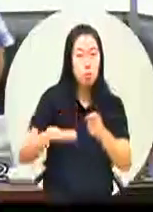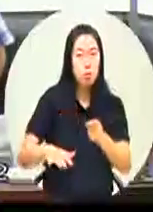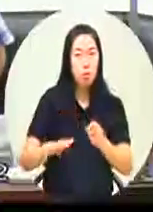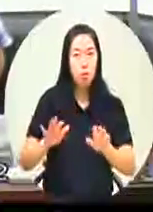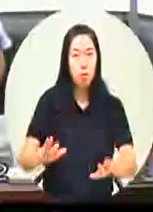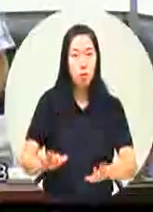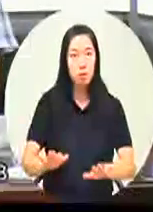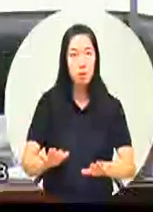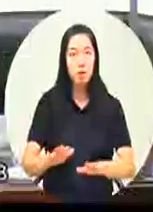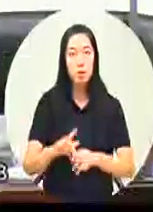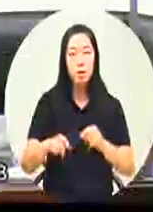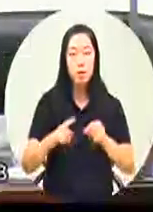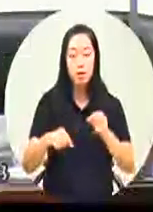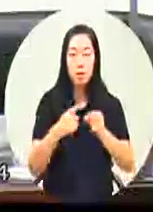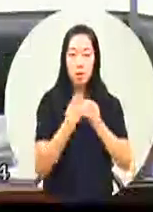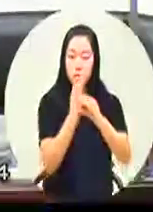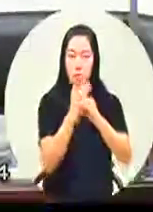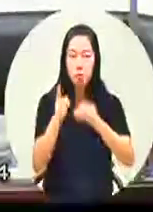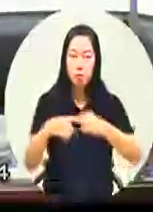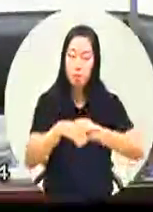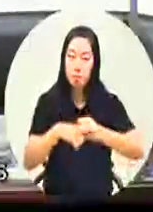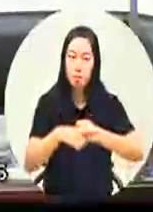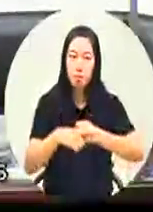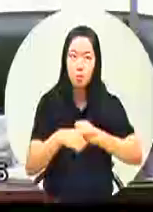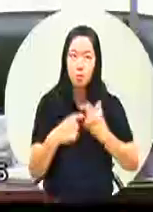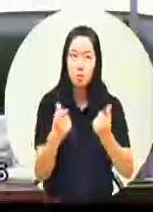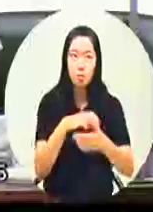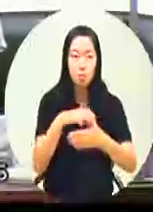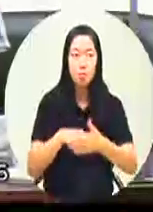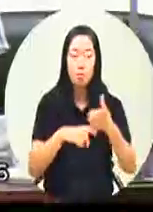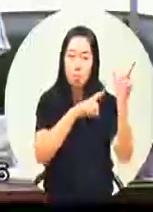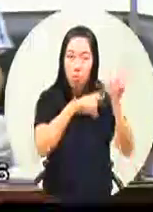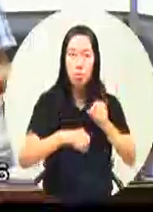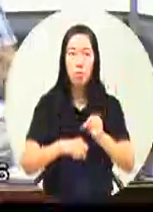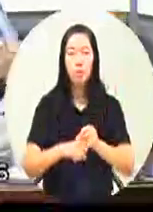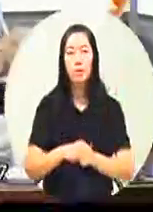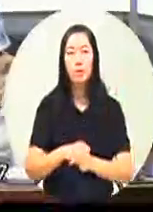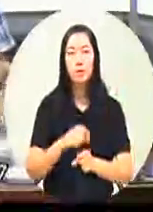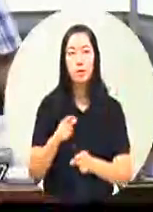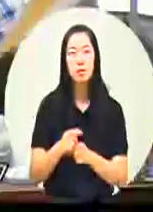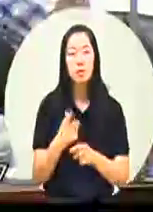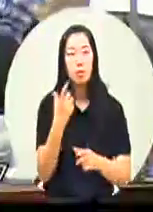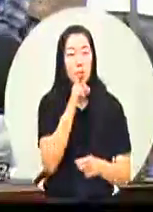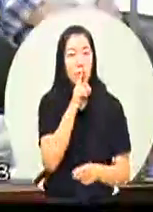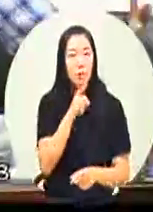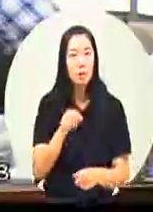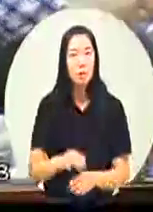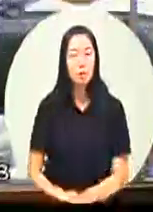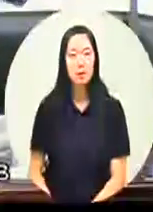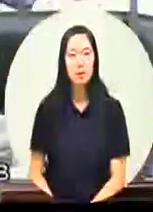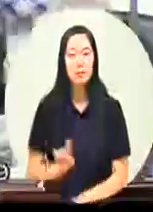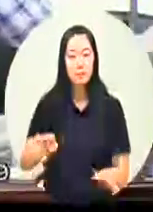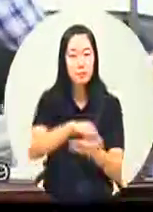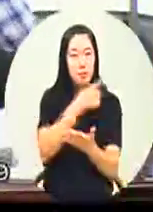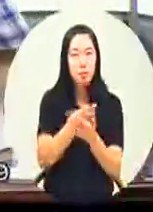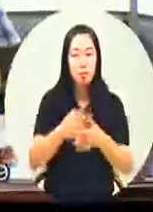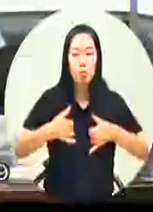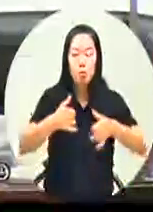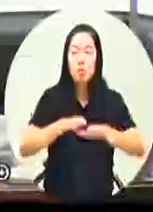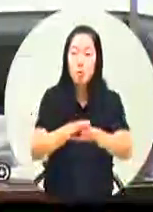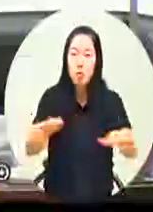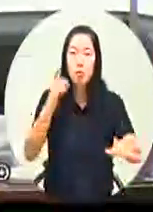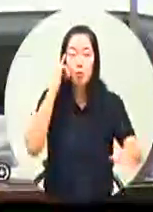年中啊，已经也研究，包括依照这个什么这个结论哦，我们的这个整个整体路网规划